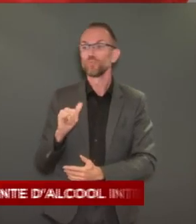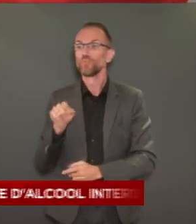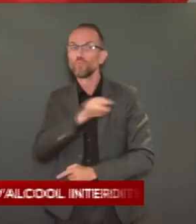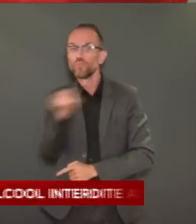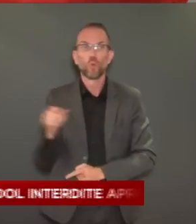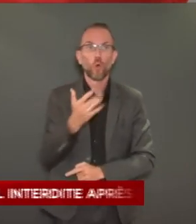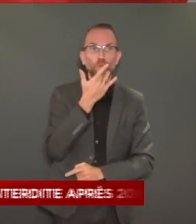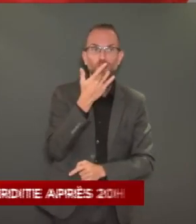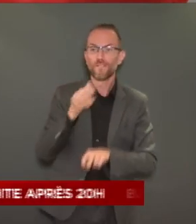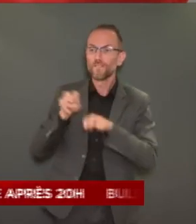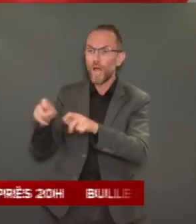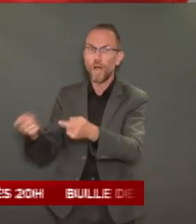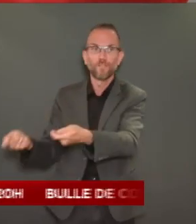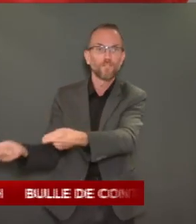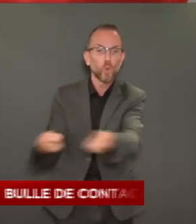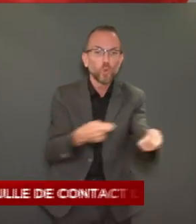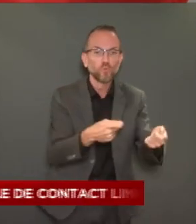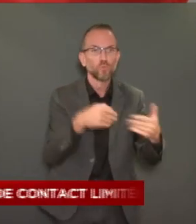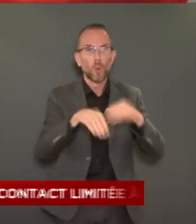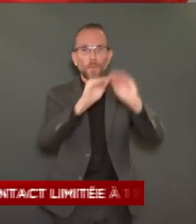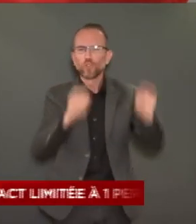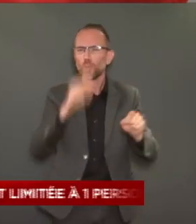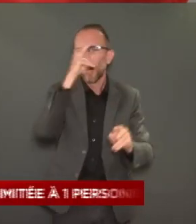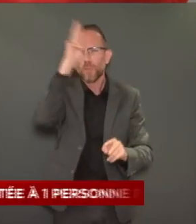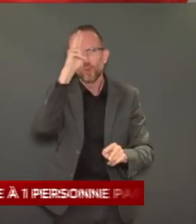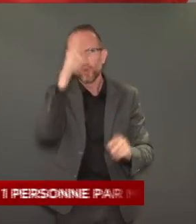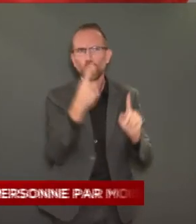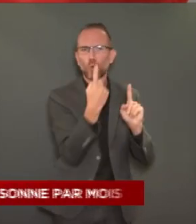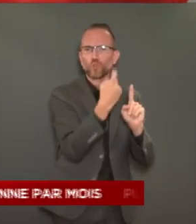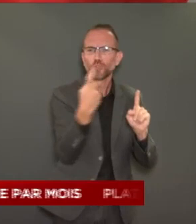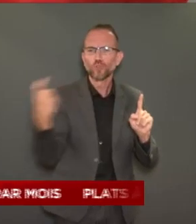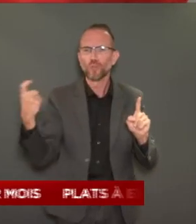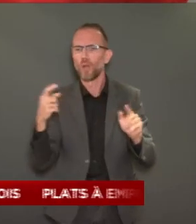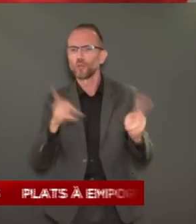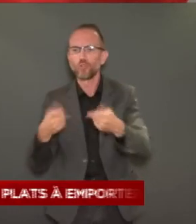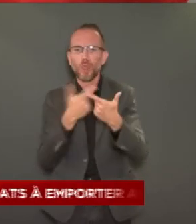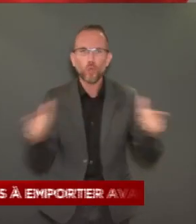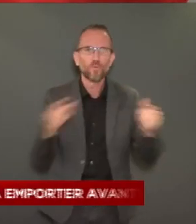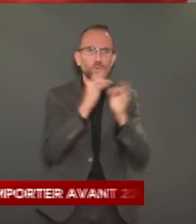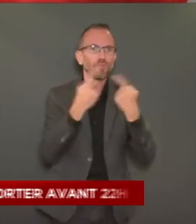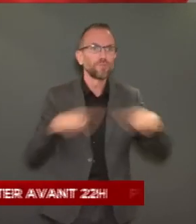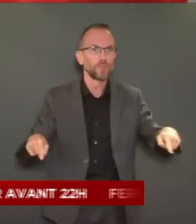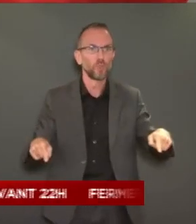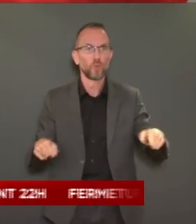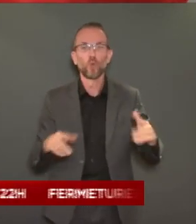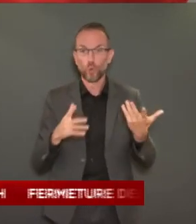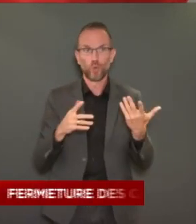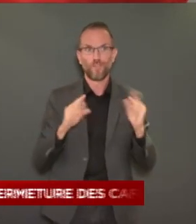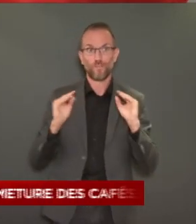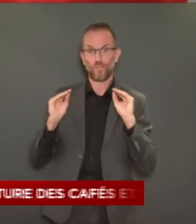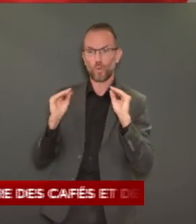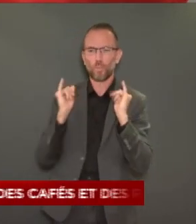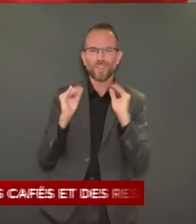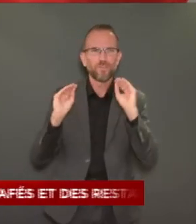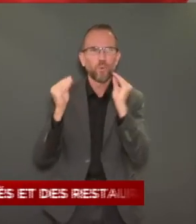ce que vous avez nécessaire pour faire la cuisine, etc. Les marchés et les petites foires, c'est-à-dire des foires jusqu'à 200